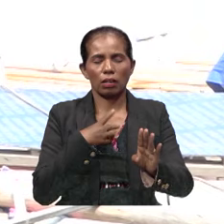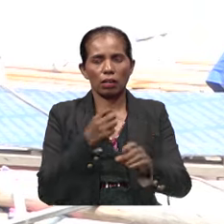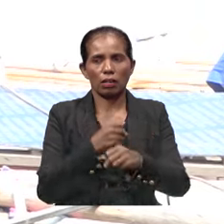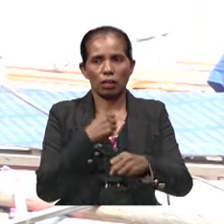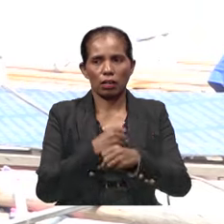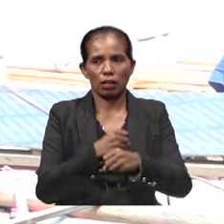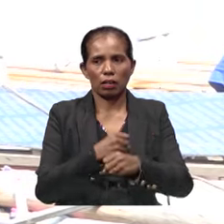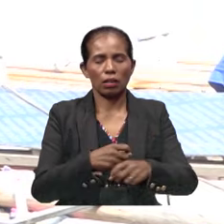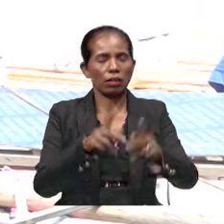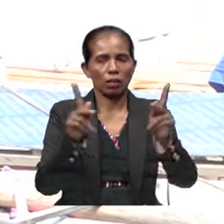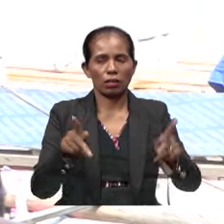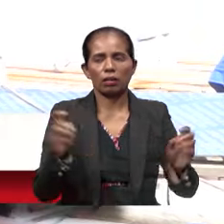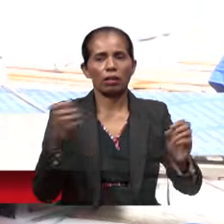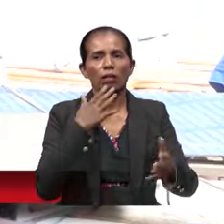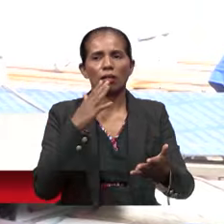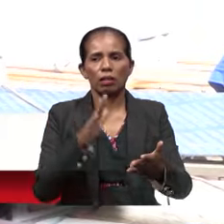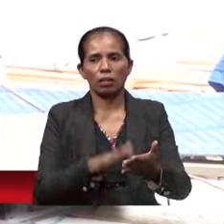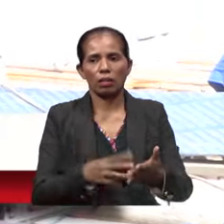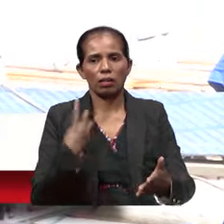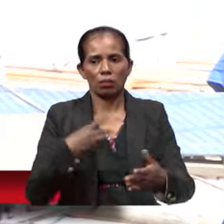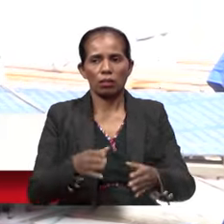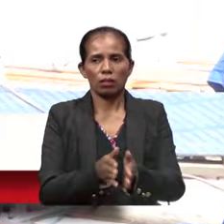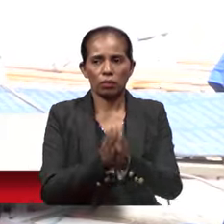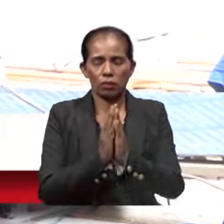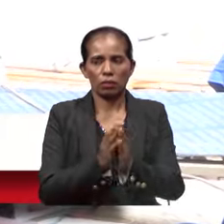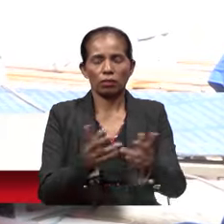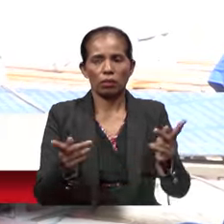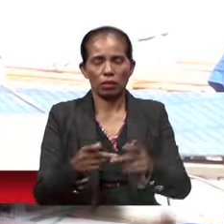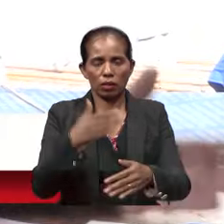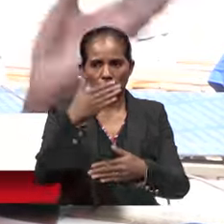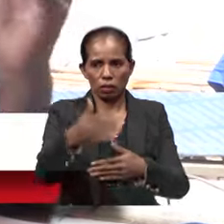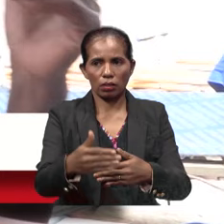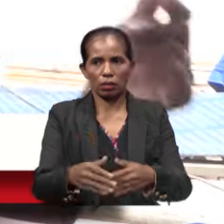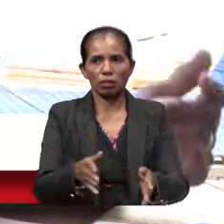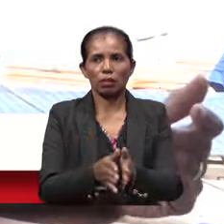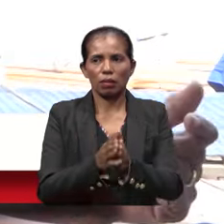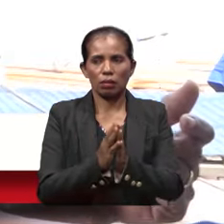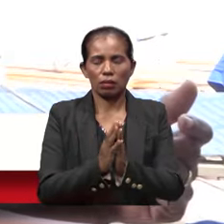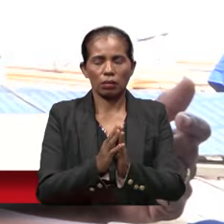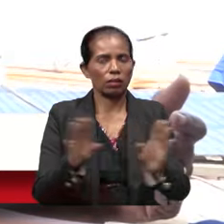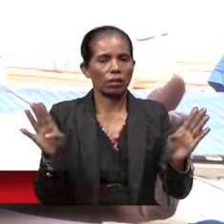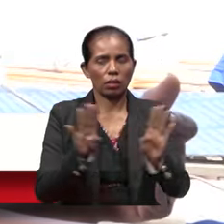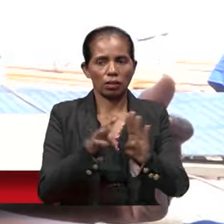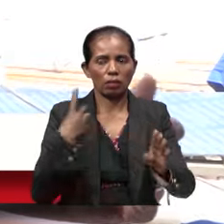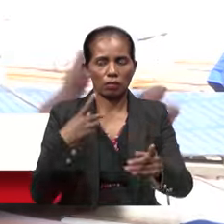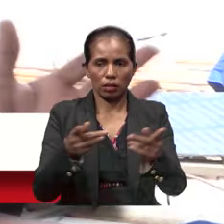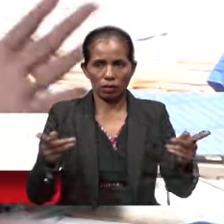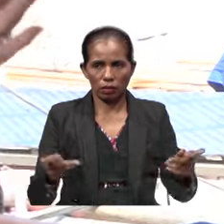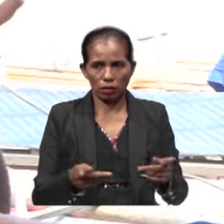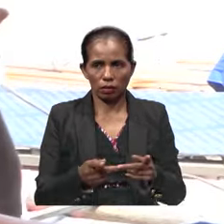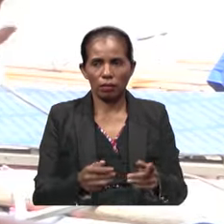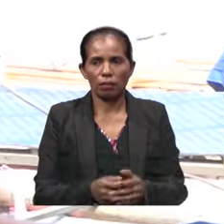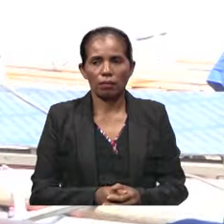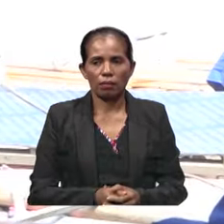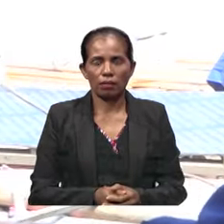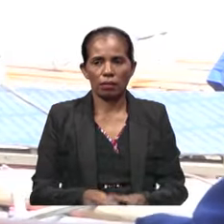keos ba Fan Sasan mos latia. Anta anta encer husu fati dia ko tukne tamba, e mamai husu pole taka ho tu amne fati. Ala dehan